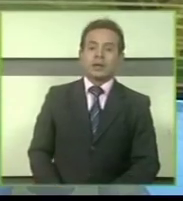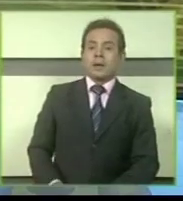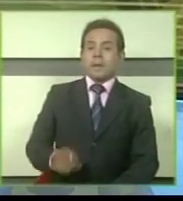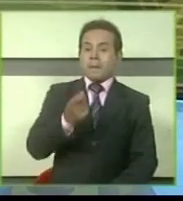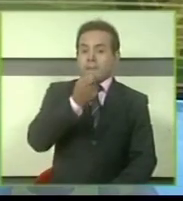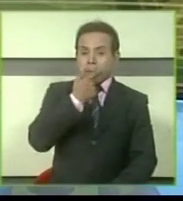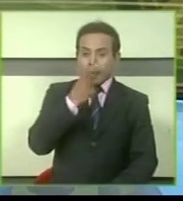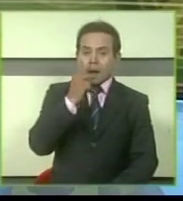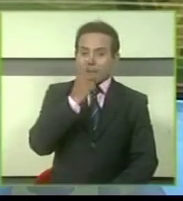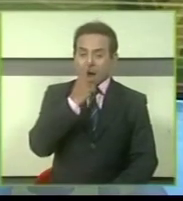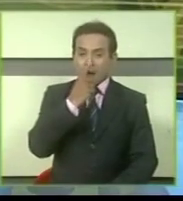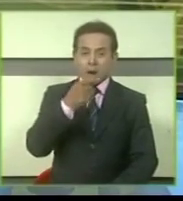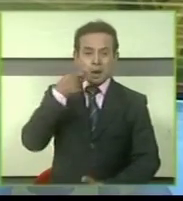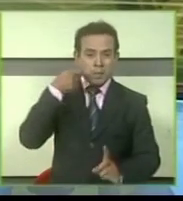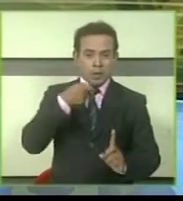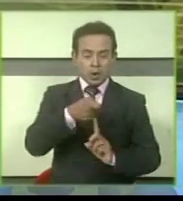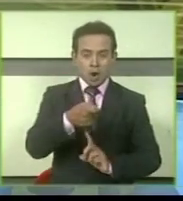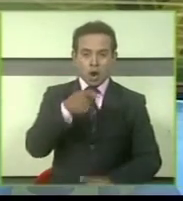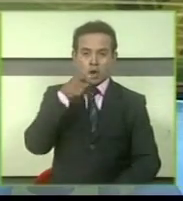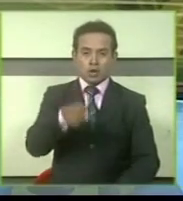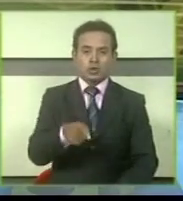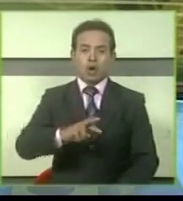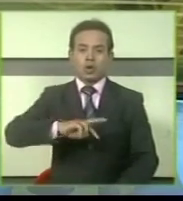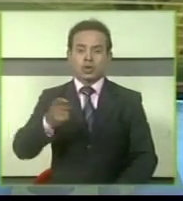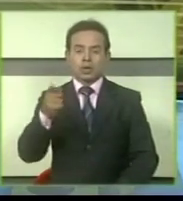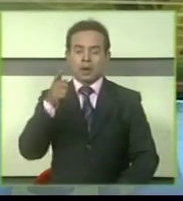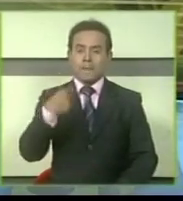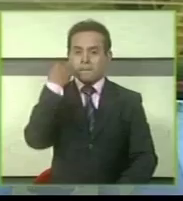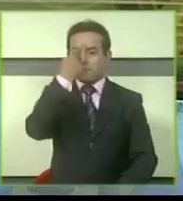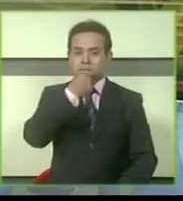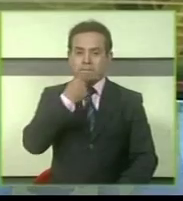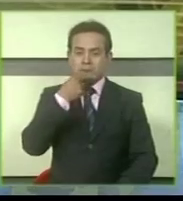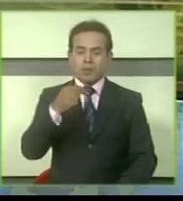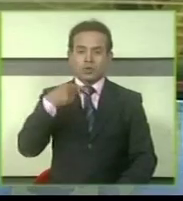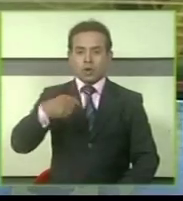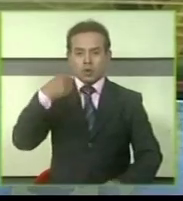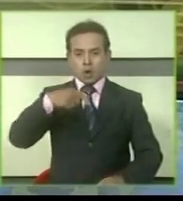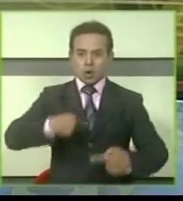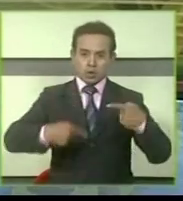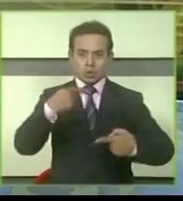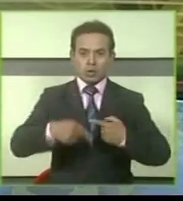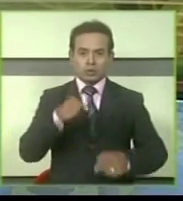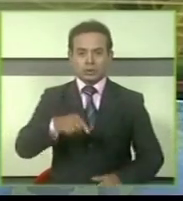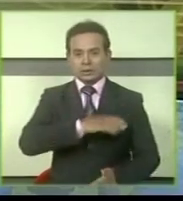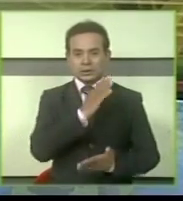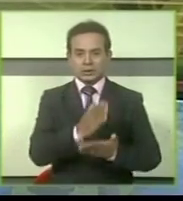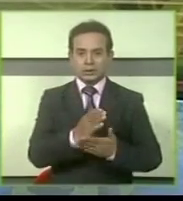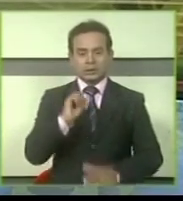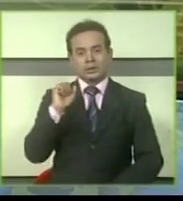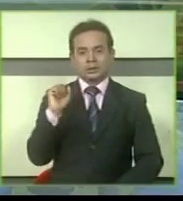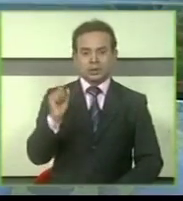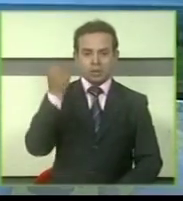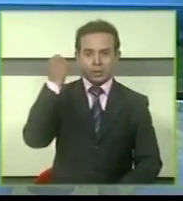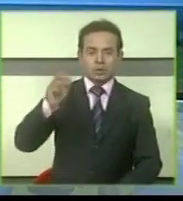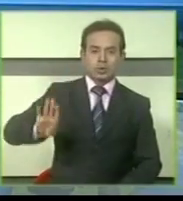একদিকে বাবা মার বর্বরতা ও নিয়তির নিষ্ঠুরতা, অন্যদিকে মানবিকতা, এই দুয়ের লড়াইয়ে শেষ পর্যন্ত জয় হয়েছে মানবতার। এ